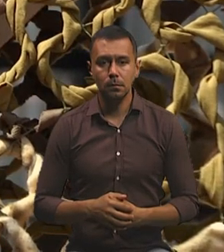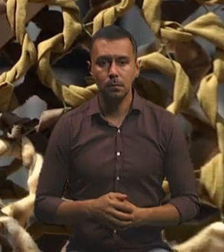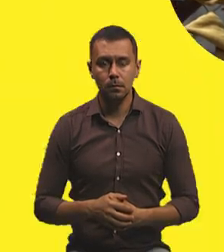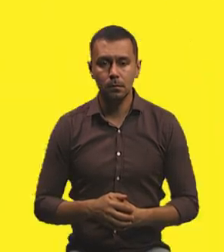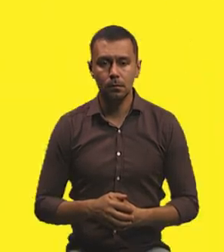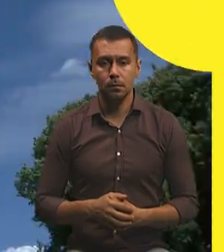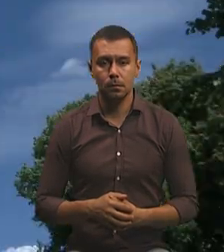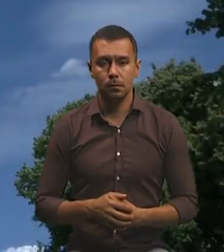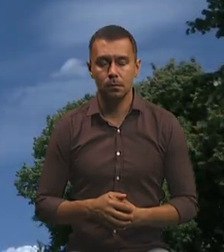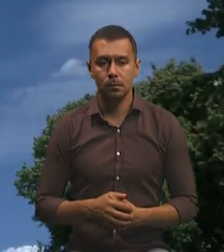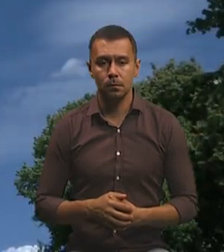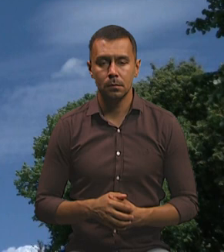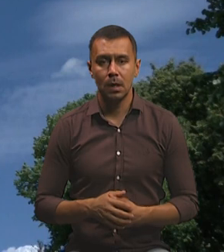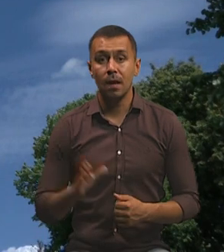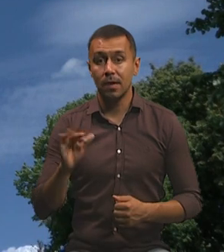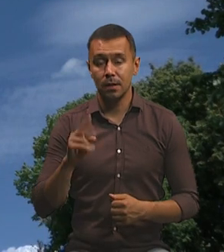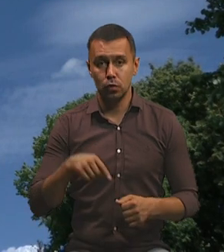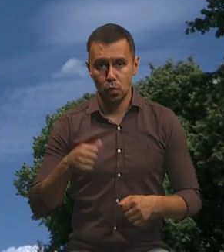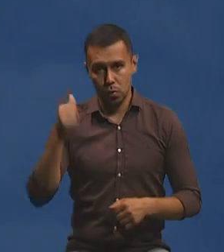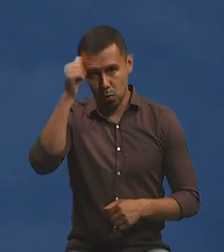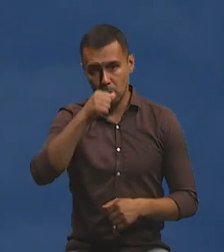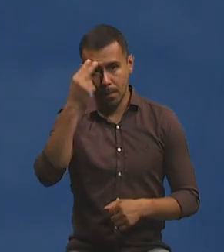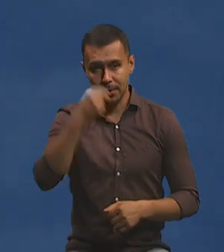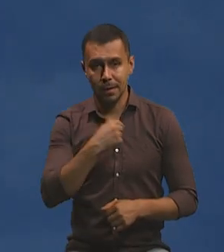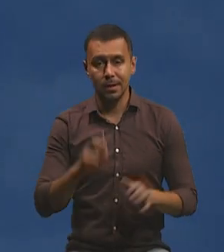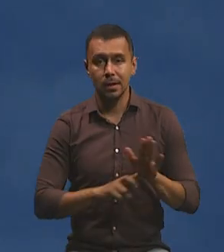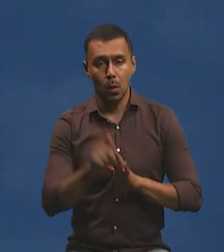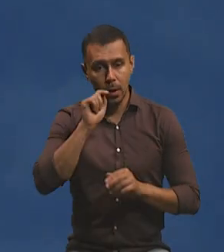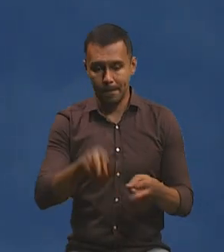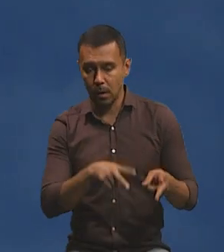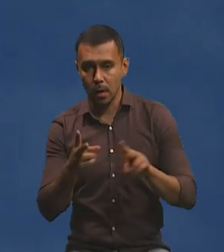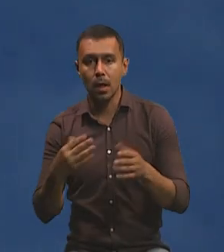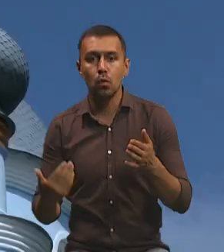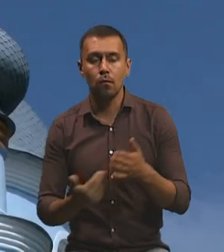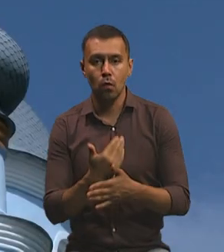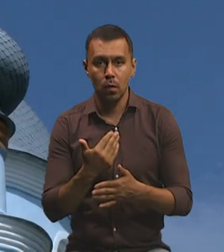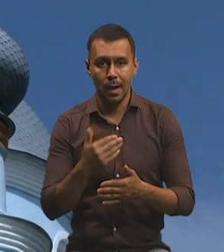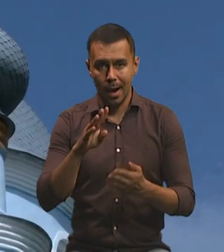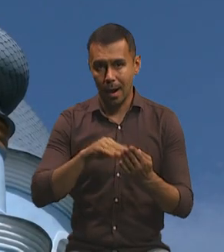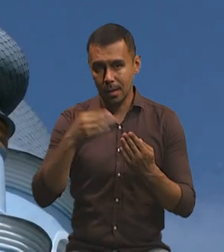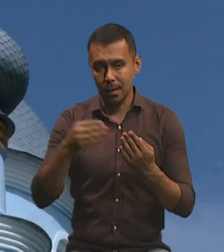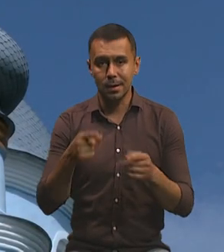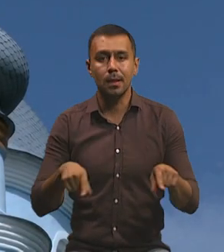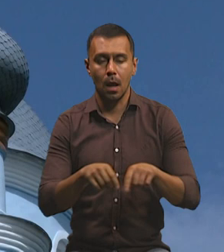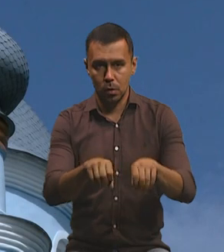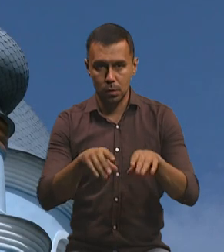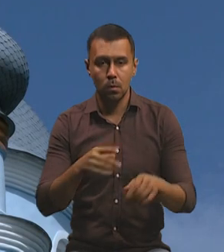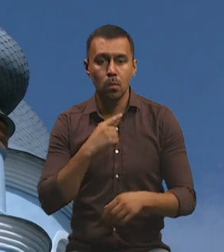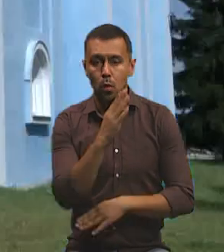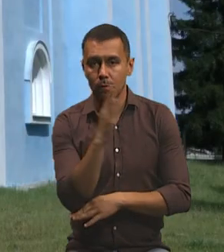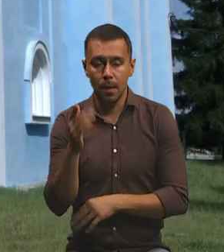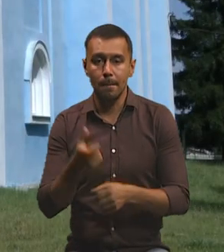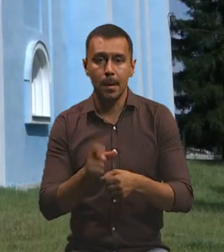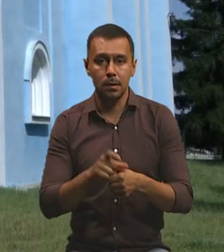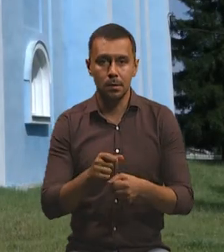Хмельницький. З вересня цього року Православна церква України переходить на новоюліанський календар. За таке рішення проголосували